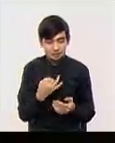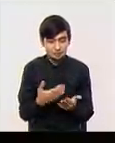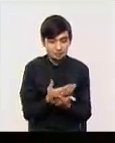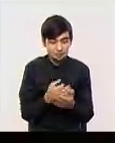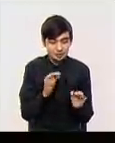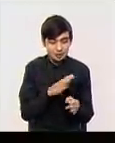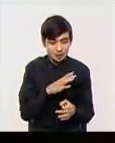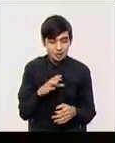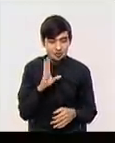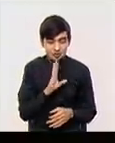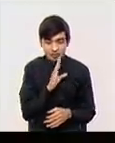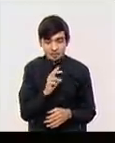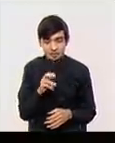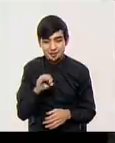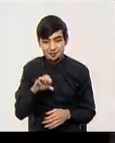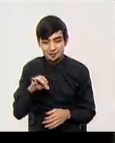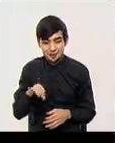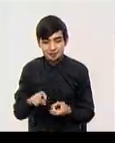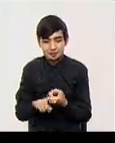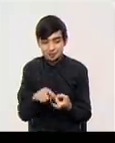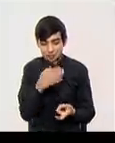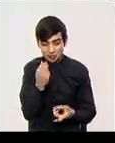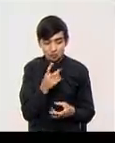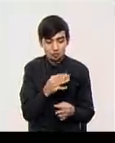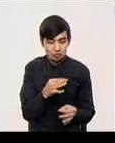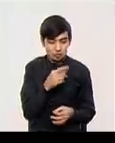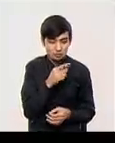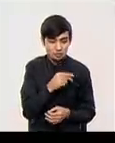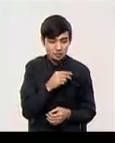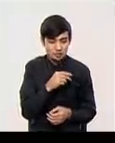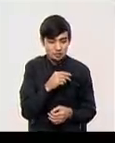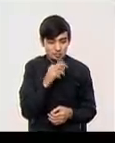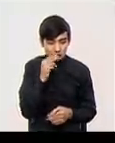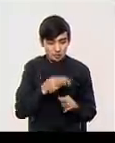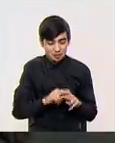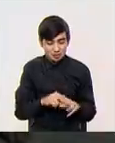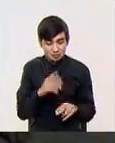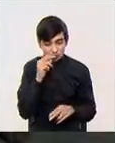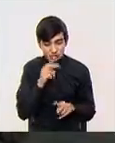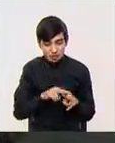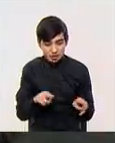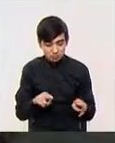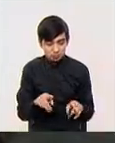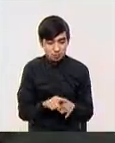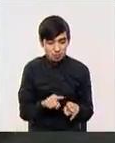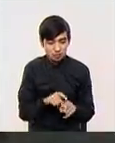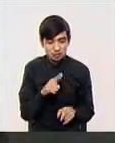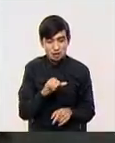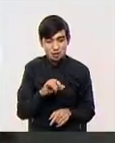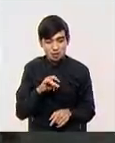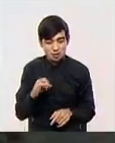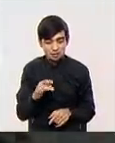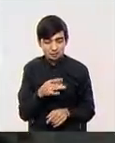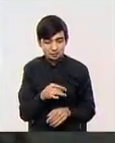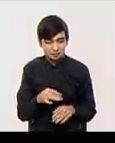тұрған келіншектің кеселге қатысы жоқ. Бірақ бұл істе күдіктелінген азаматтың ауруы күйеуінікіне ұқсас. Гауһардың ойын құмар